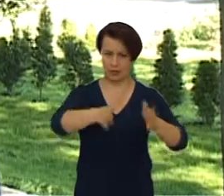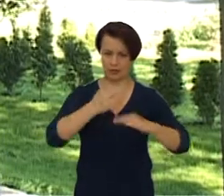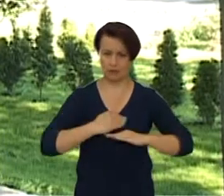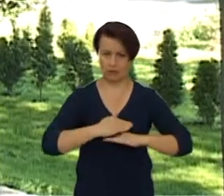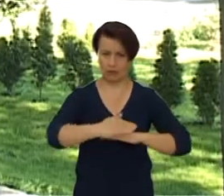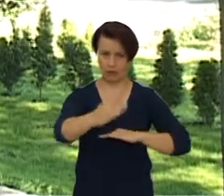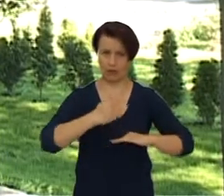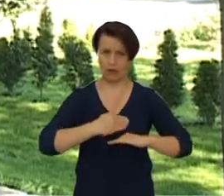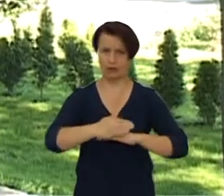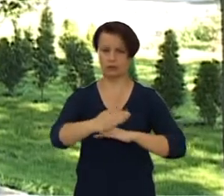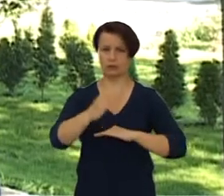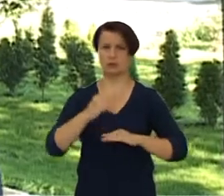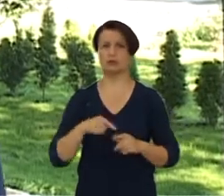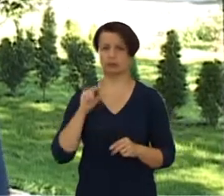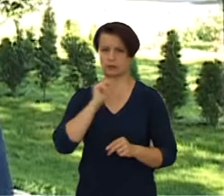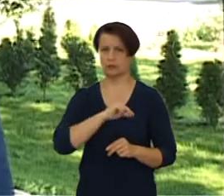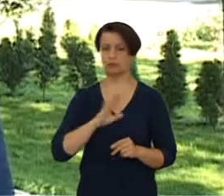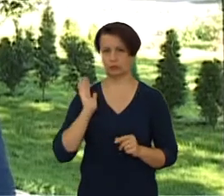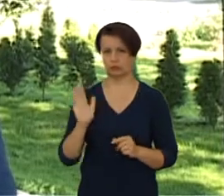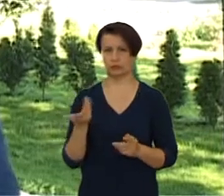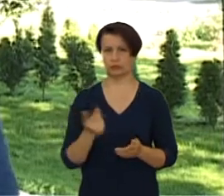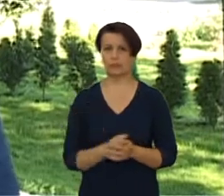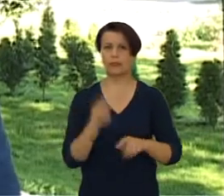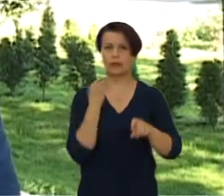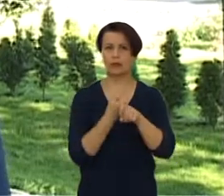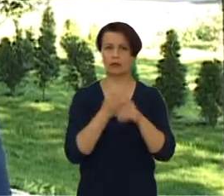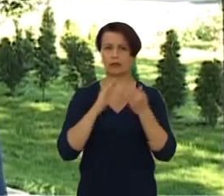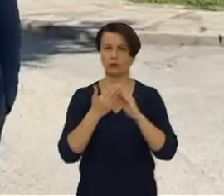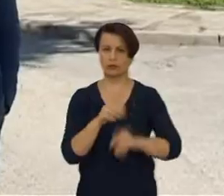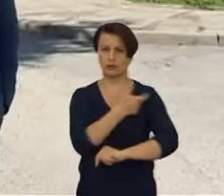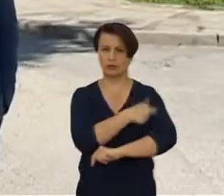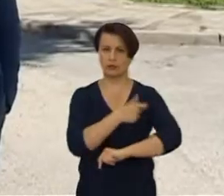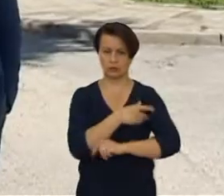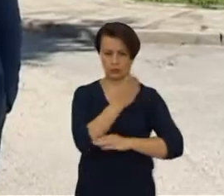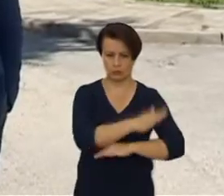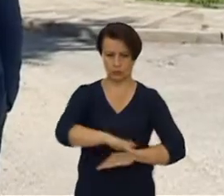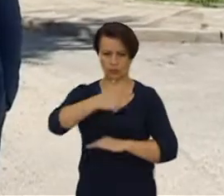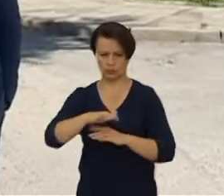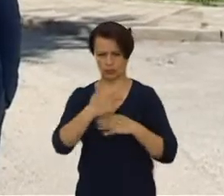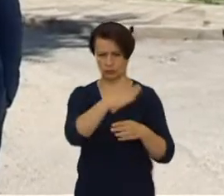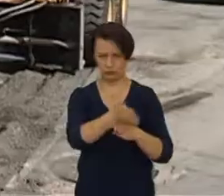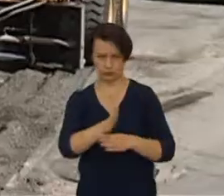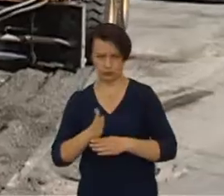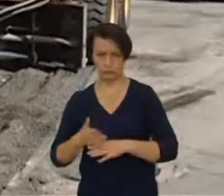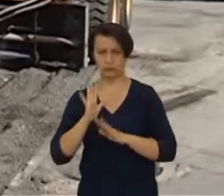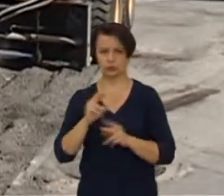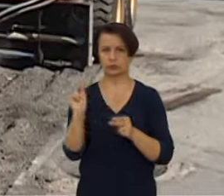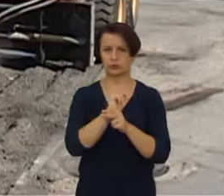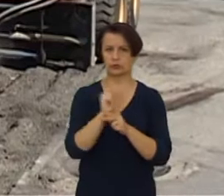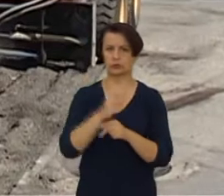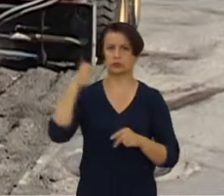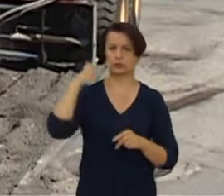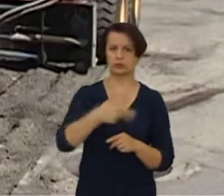žvyrkelių tvarkymas, grideriavimas, pažvyravimas, taigi tų darbų tikrai bus. Kėdainių miesto seniūnijoje duobių ir išdaužų